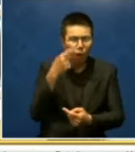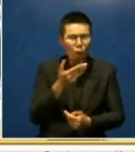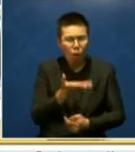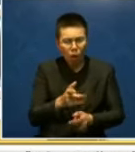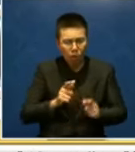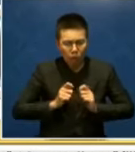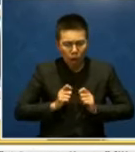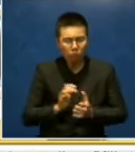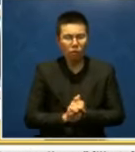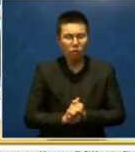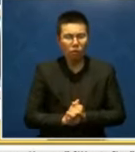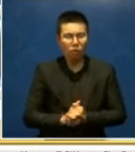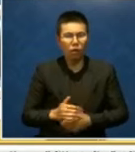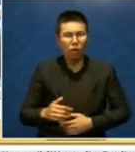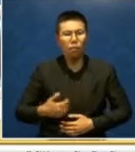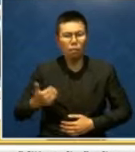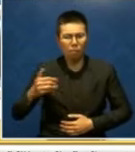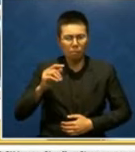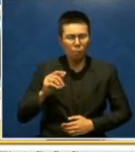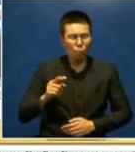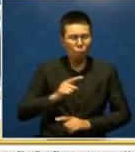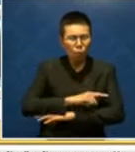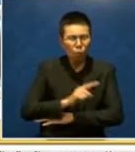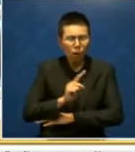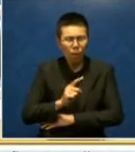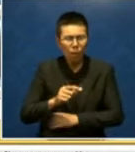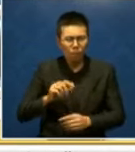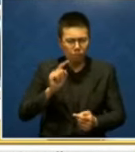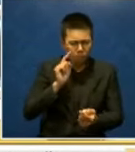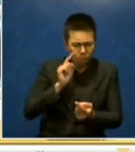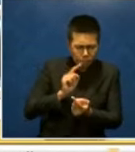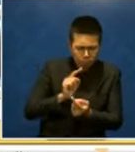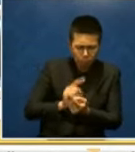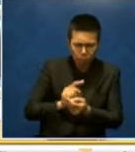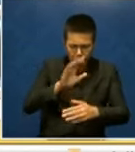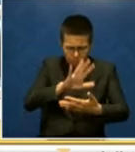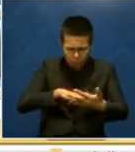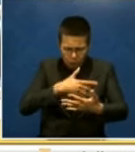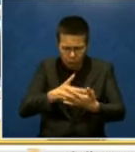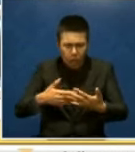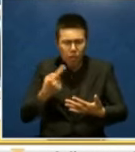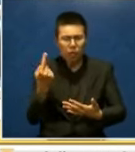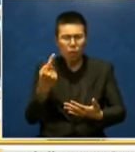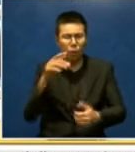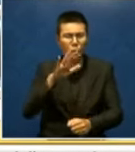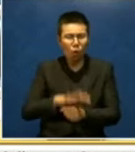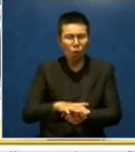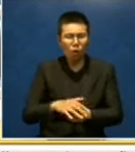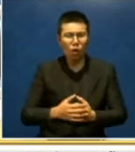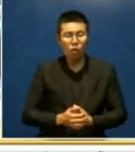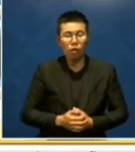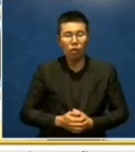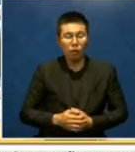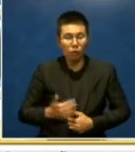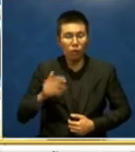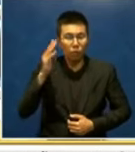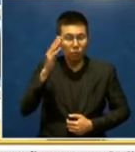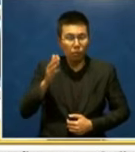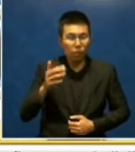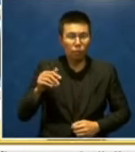ที่เราจะเห็น One Mapออกมาใช้สักทีครับ One Mapที่ทุกๆหน่วยงานใช้แผนที่เดียวกัน